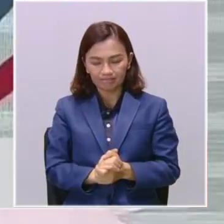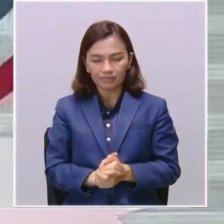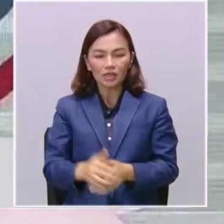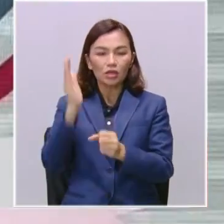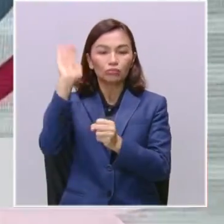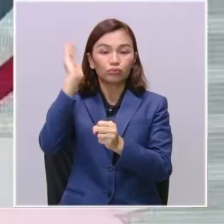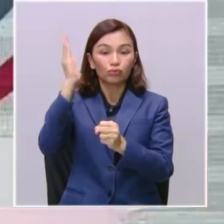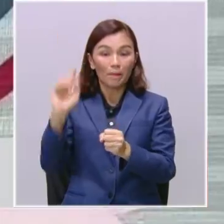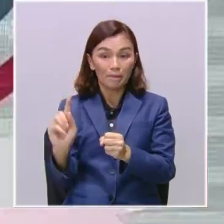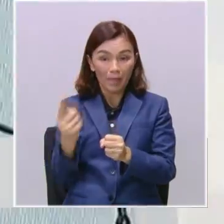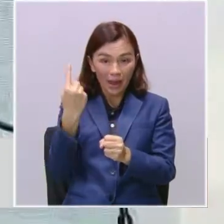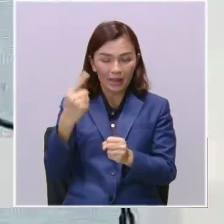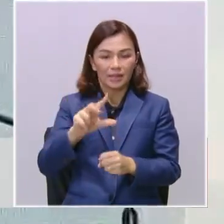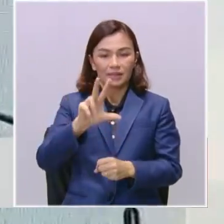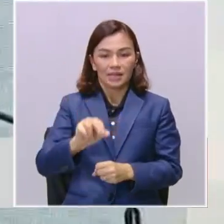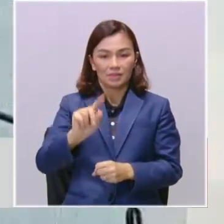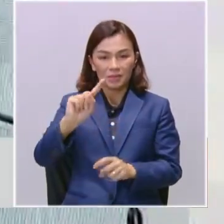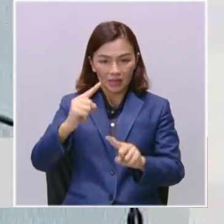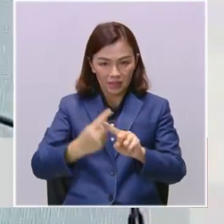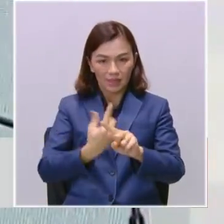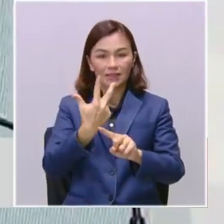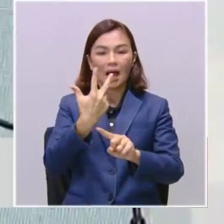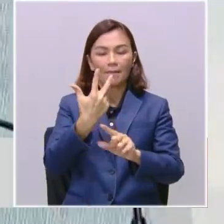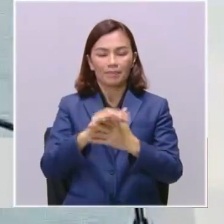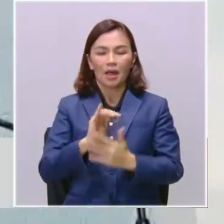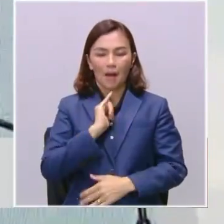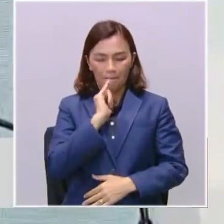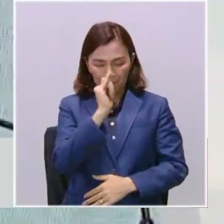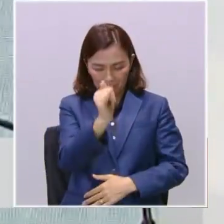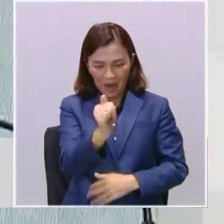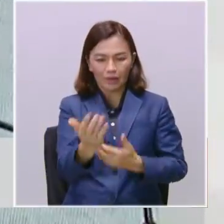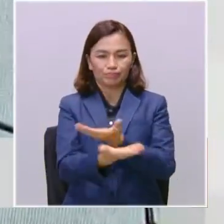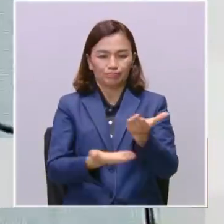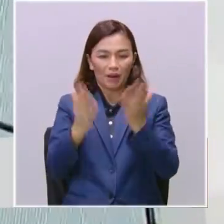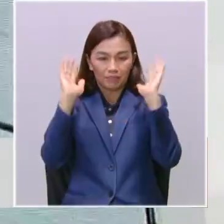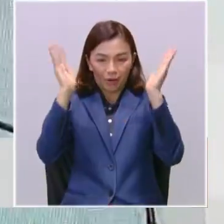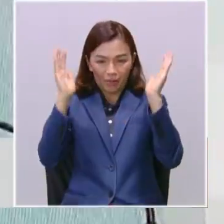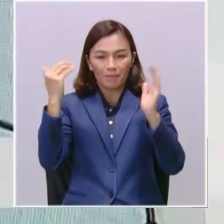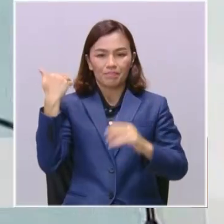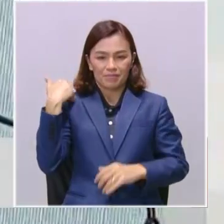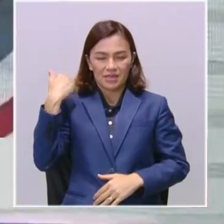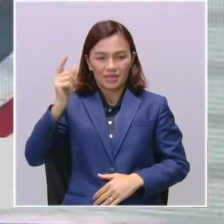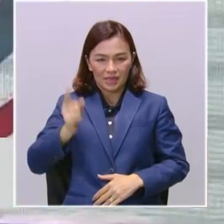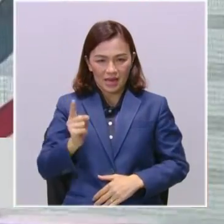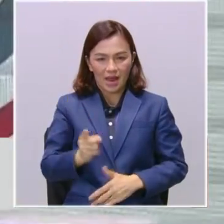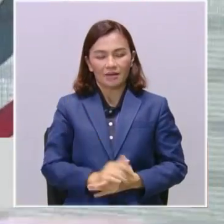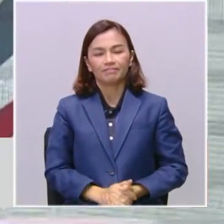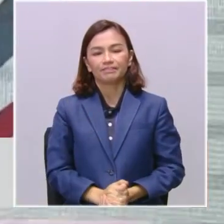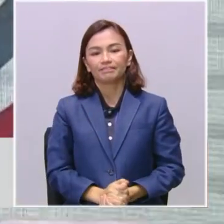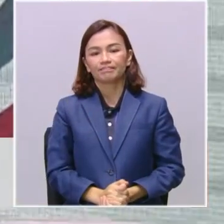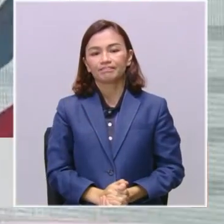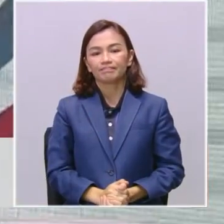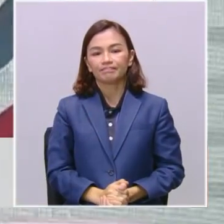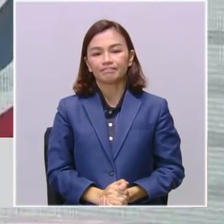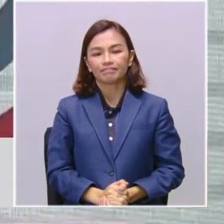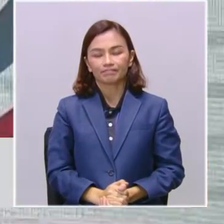ราศัยย่อยอีกครั้งในวันที่31มีนาคมนี้ก็จะไปร่วมงานด้วยอย่างแน่นอนนะคะอีกหนึ่งความเคลื่อนไหวค่